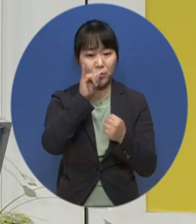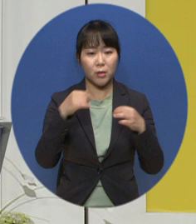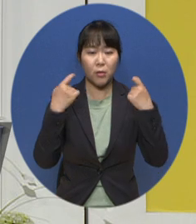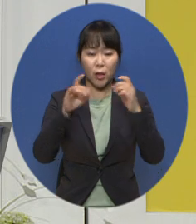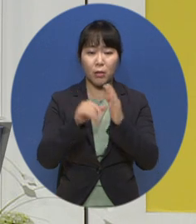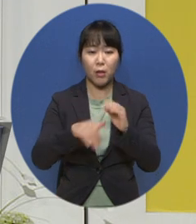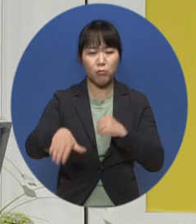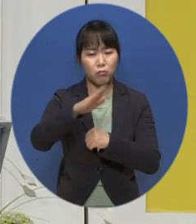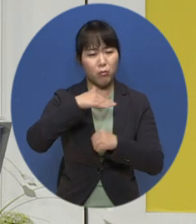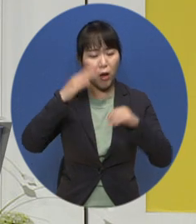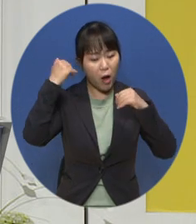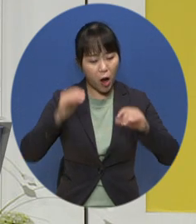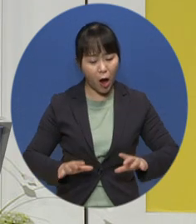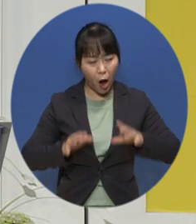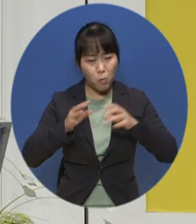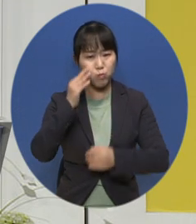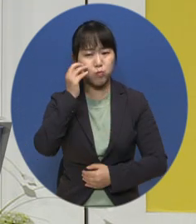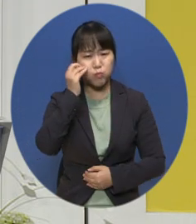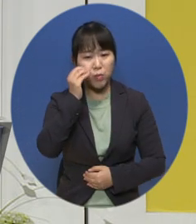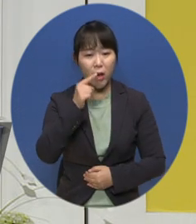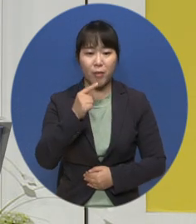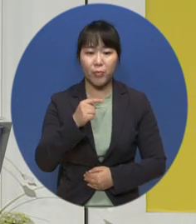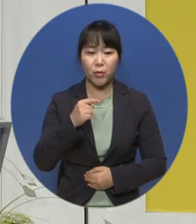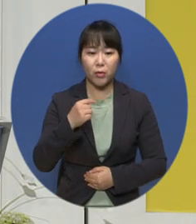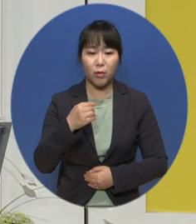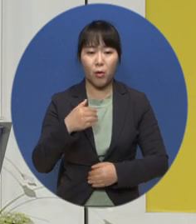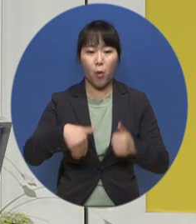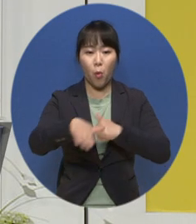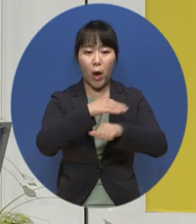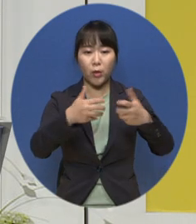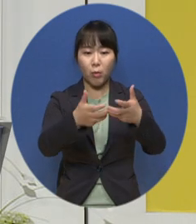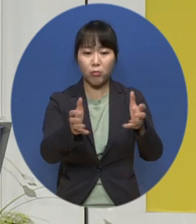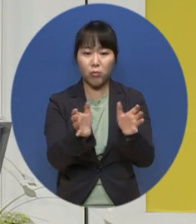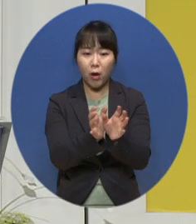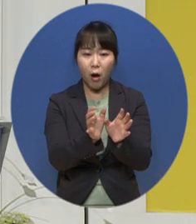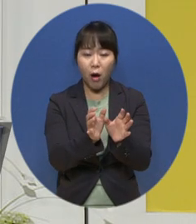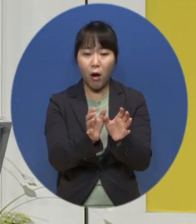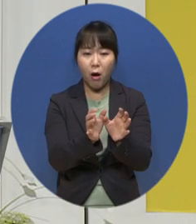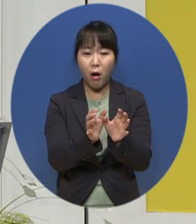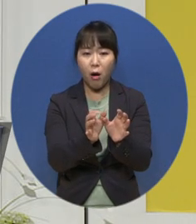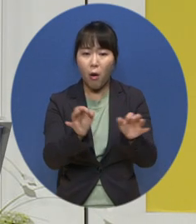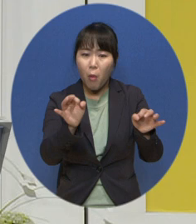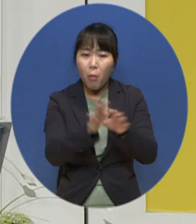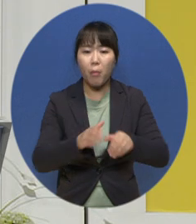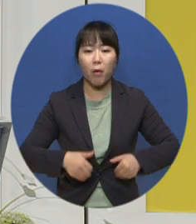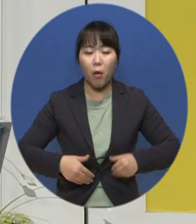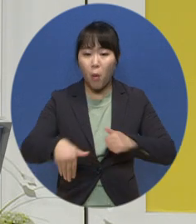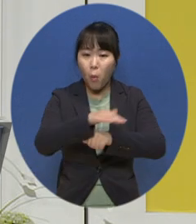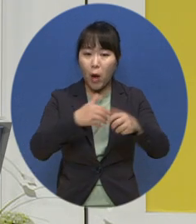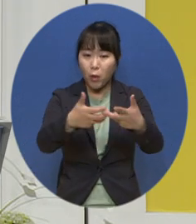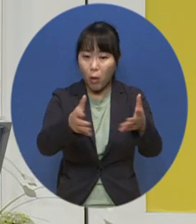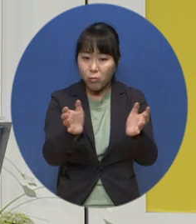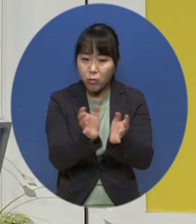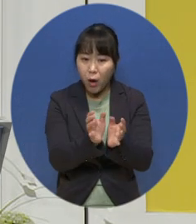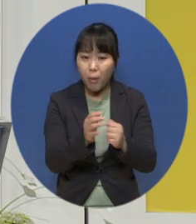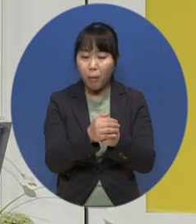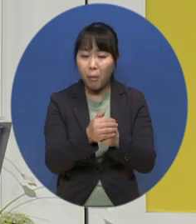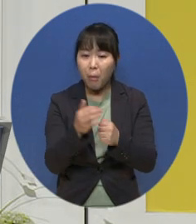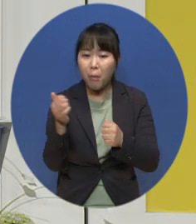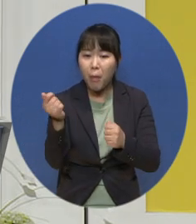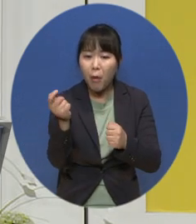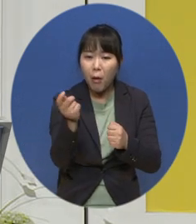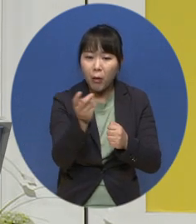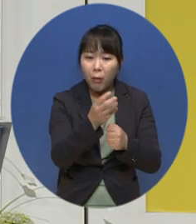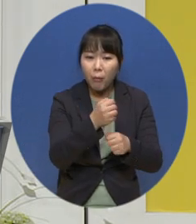우리나라에는 뭐 합니다 환경부가 없어져 얘기인데 환경부가 세계를 만들다 보고 나는